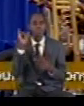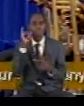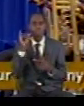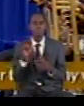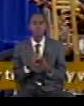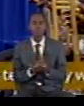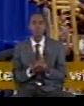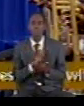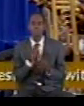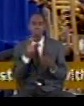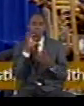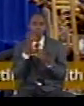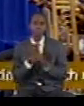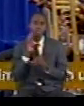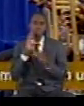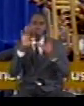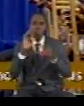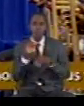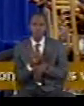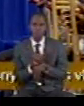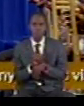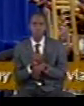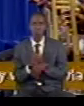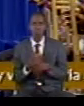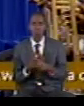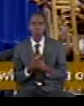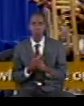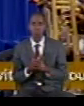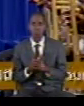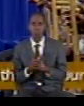miracle. Mama, tell us your story.